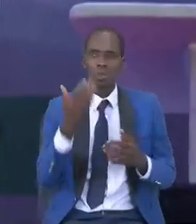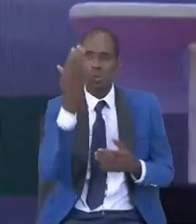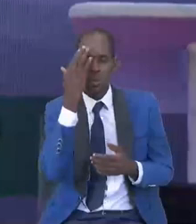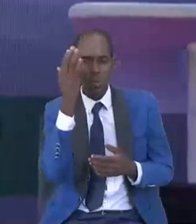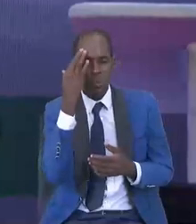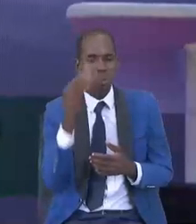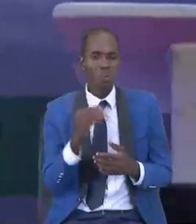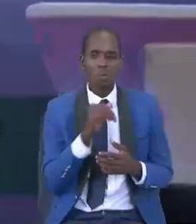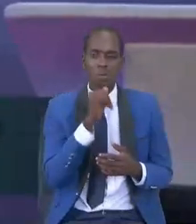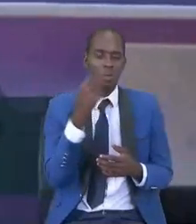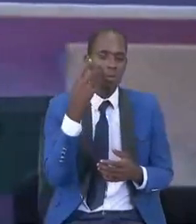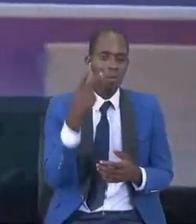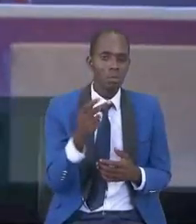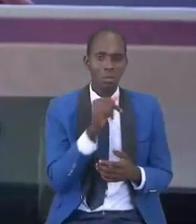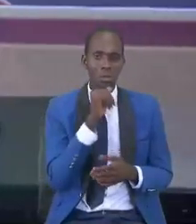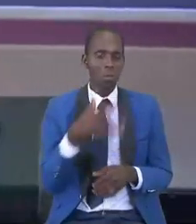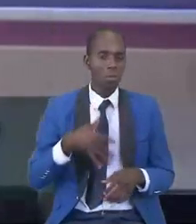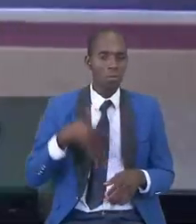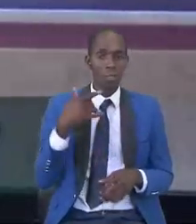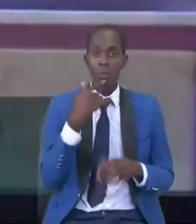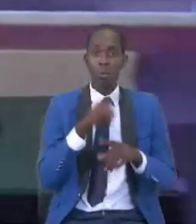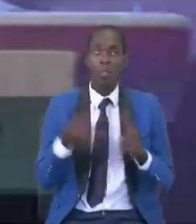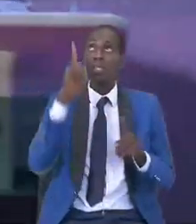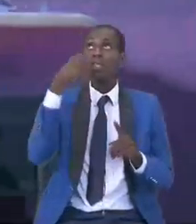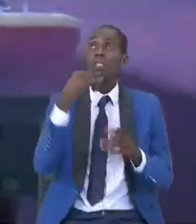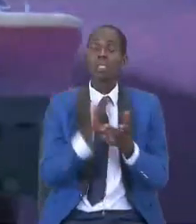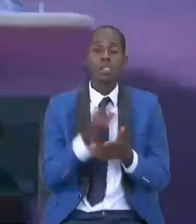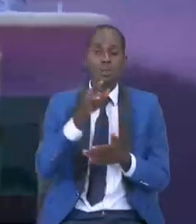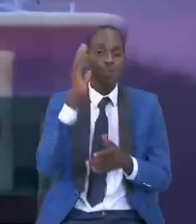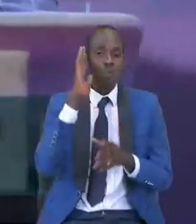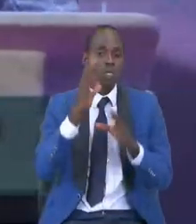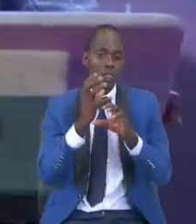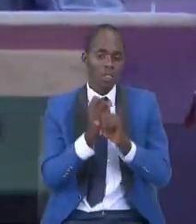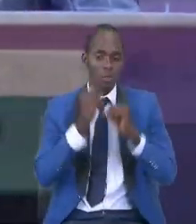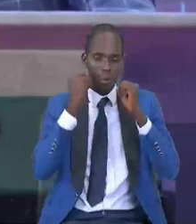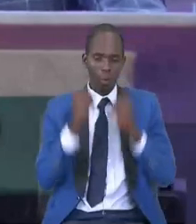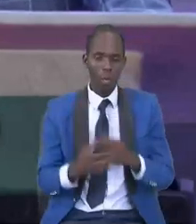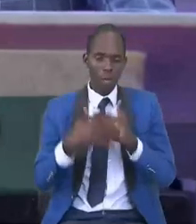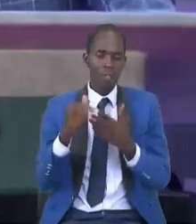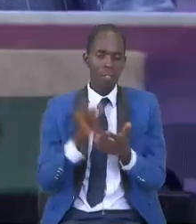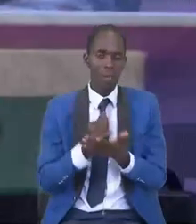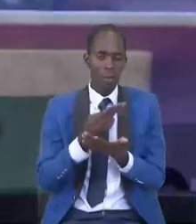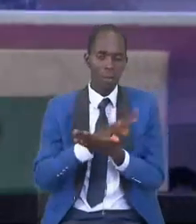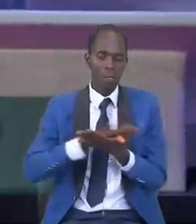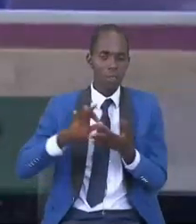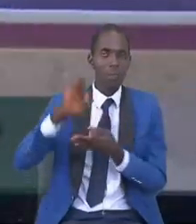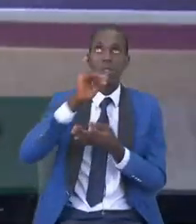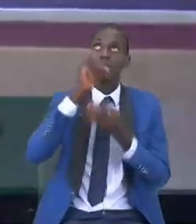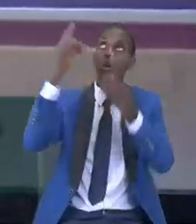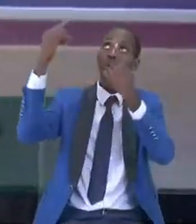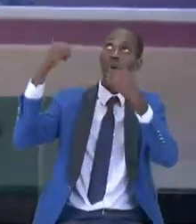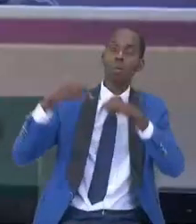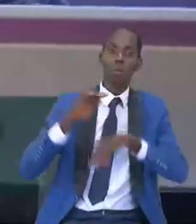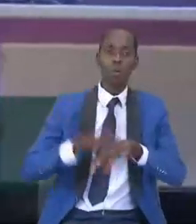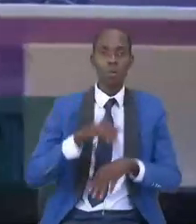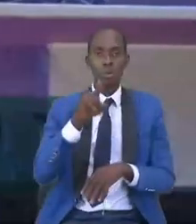peine connue, ressentie ou vue. Il dit, vous recevez une puissance. Le Saint-Esprit survenant sur vous.